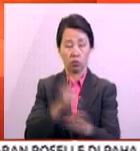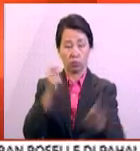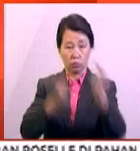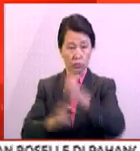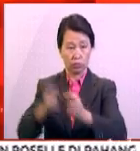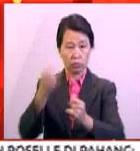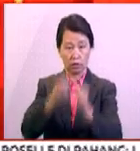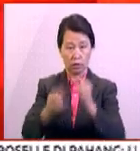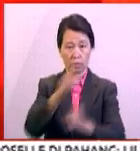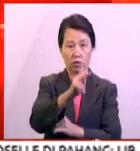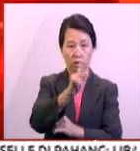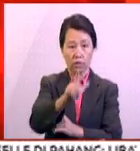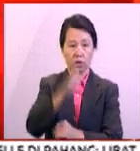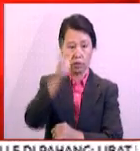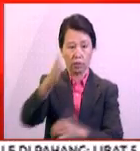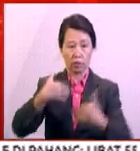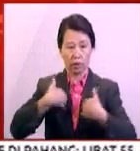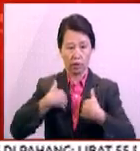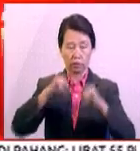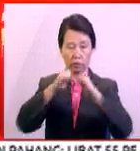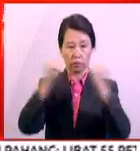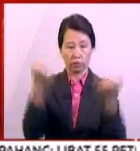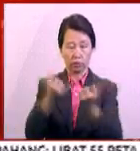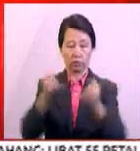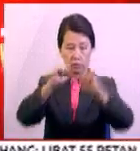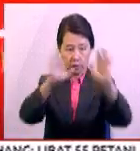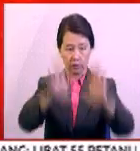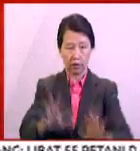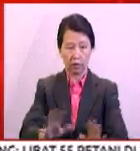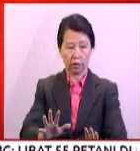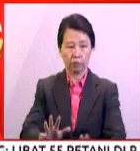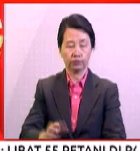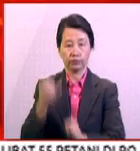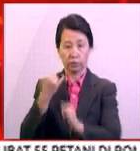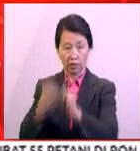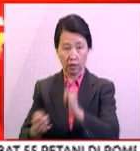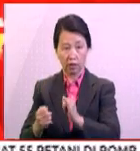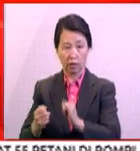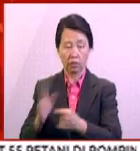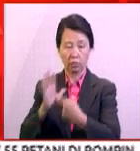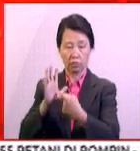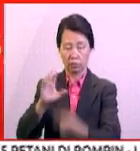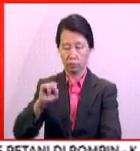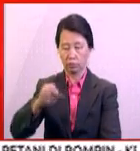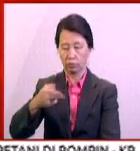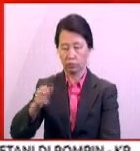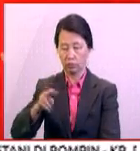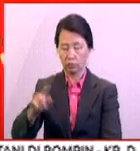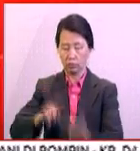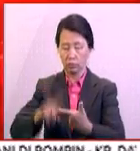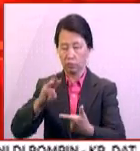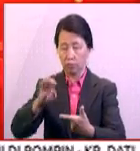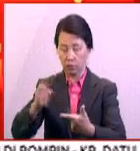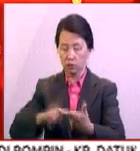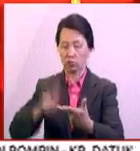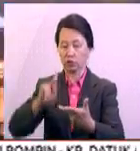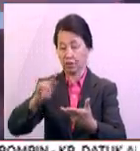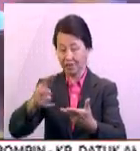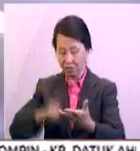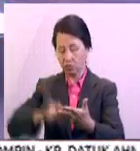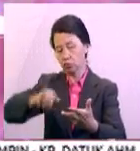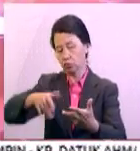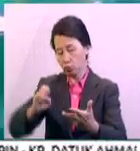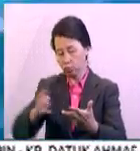in Kuala Lumpur yang berlangsung di Stadium Melawati Shah Alam. Ahlinya Shonu, Minhyuk, Kyun, Hyewon,